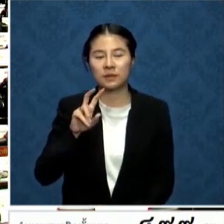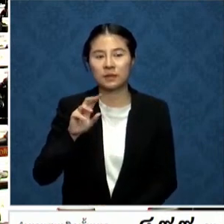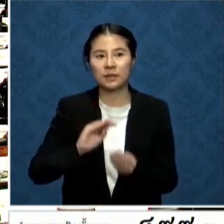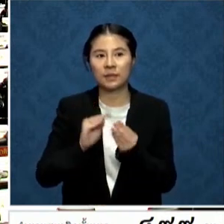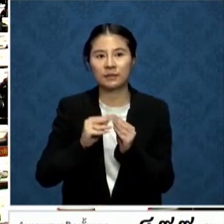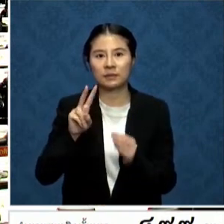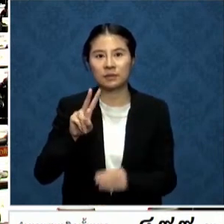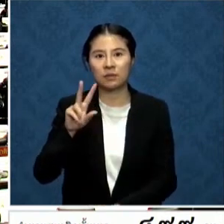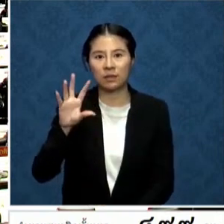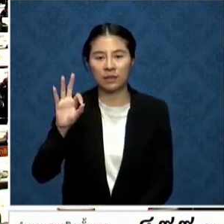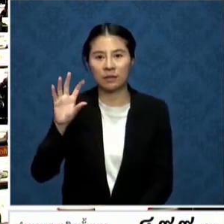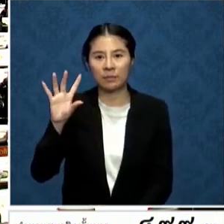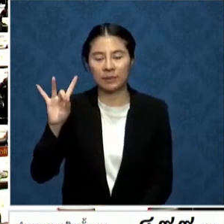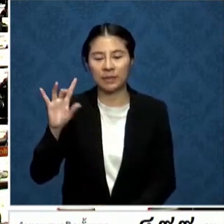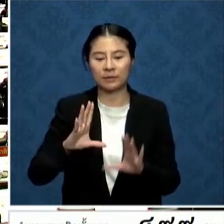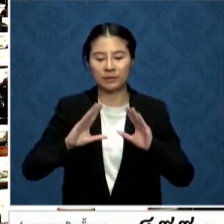นะ